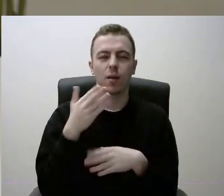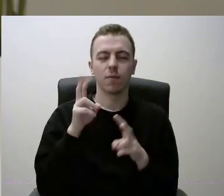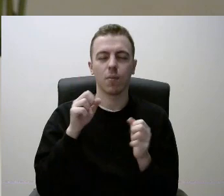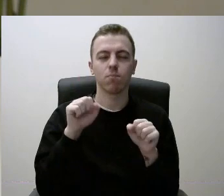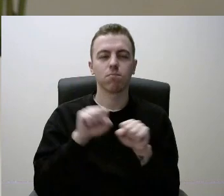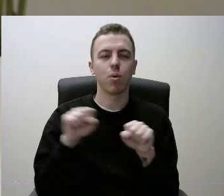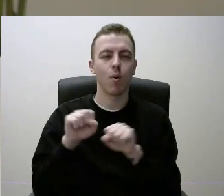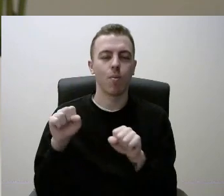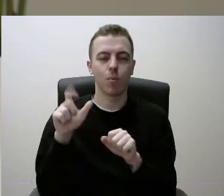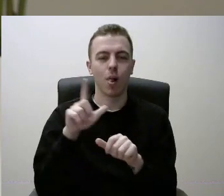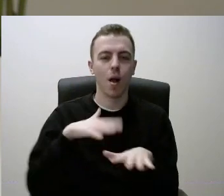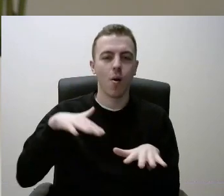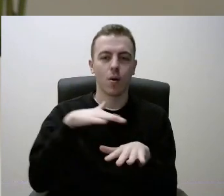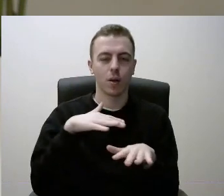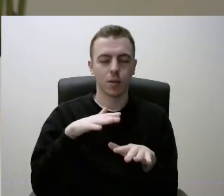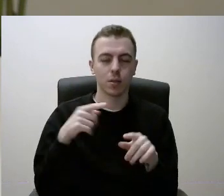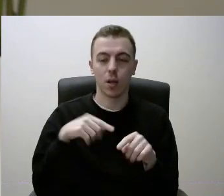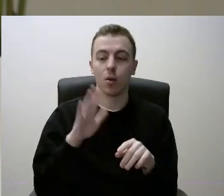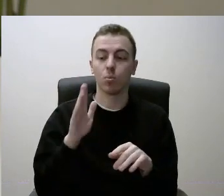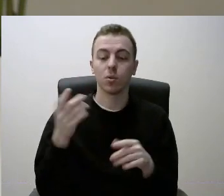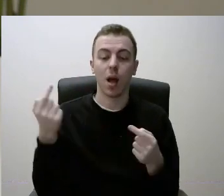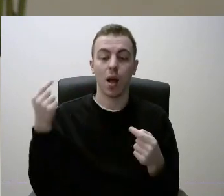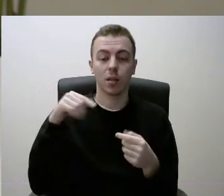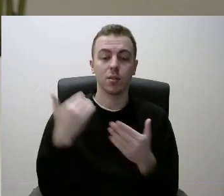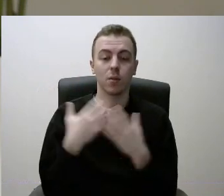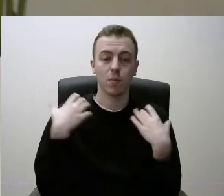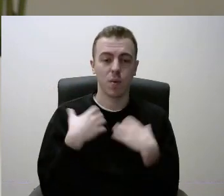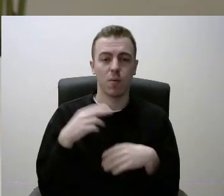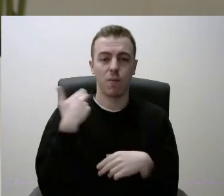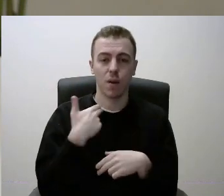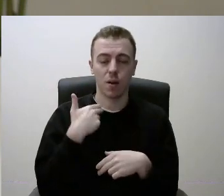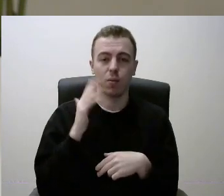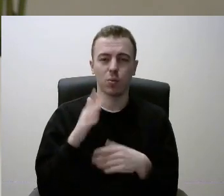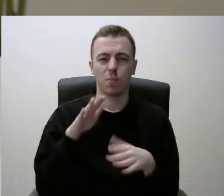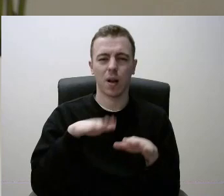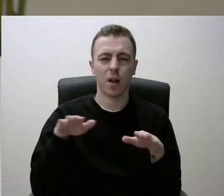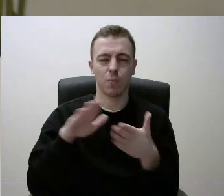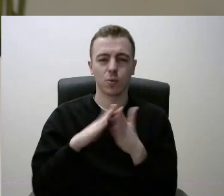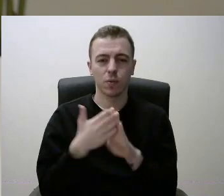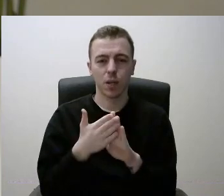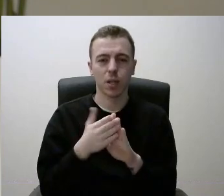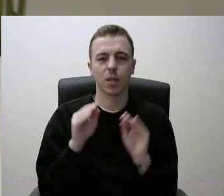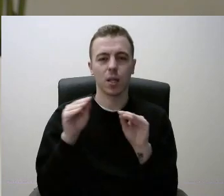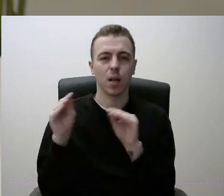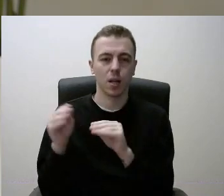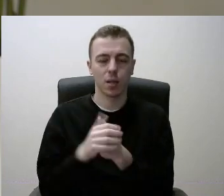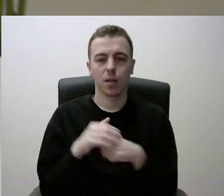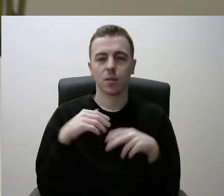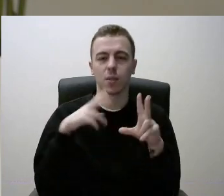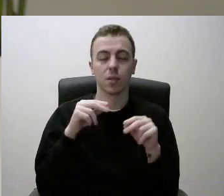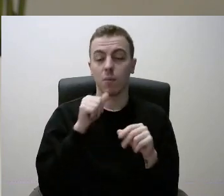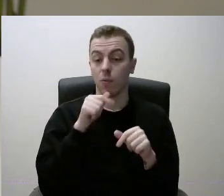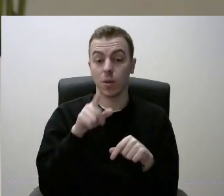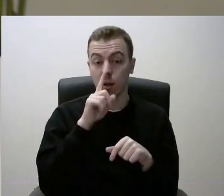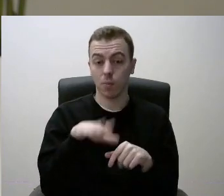minų laukas ateinančiai valdžiai, kuriai reikės tą parkavimą sutvarkyti, rengti, nes mes priešingų atveju net